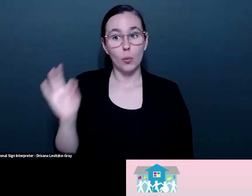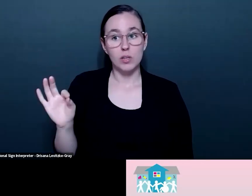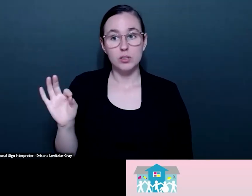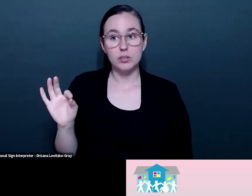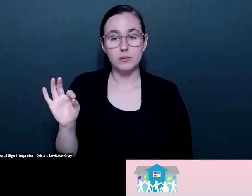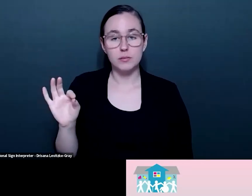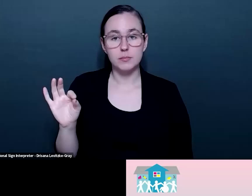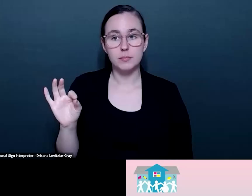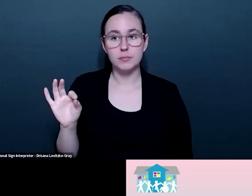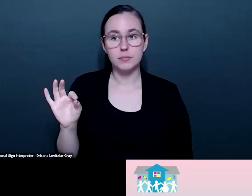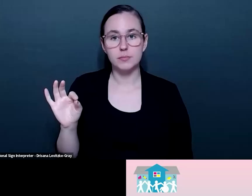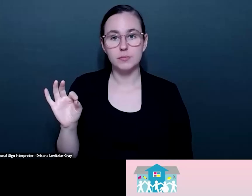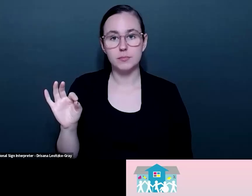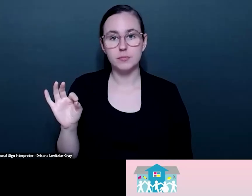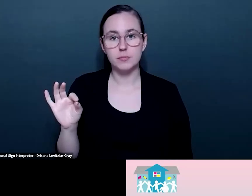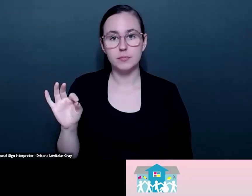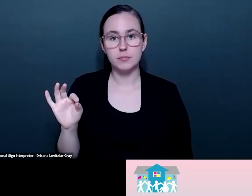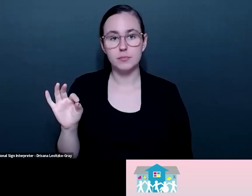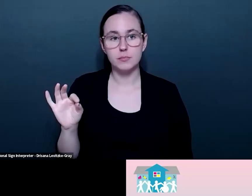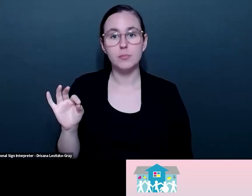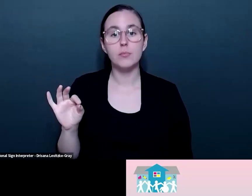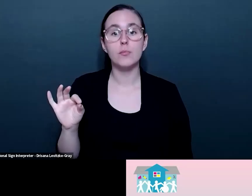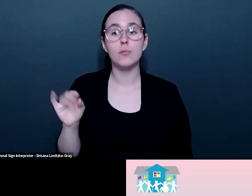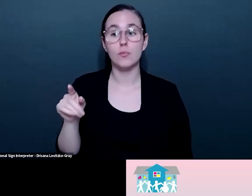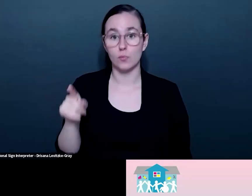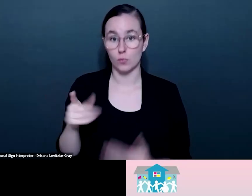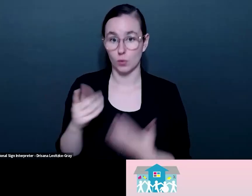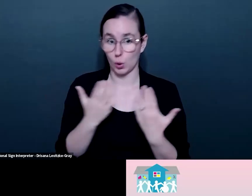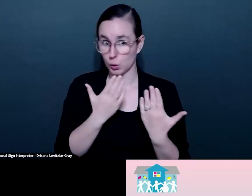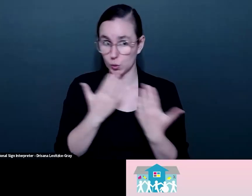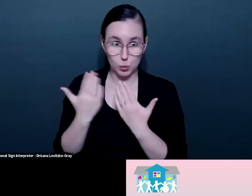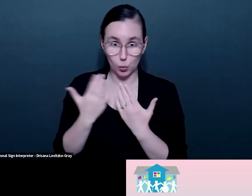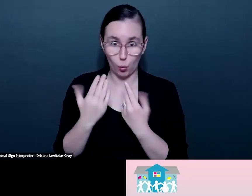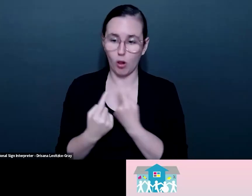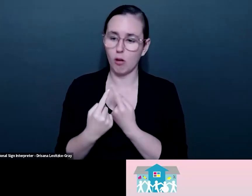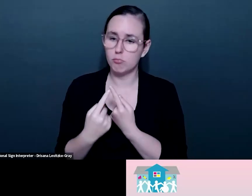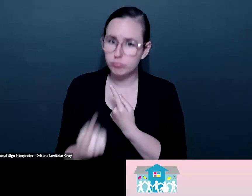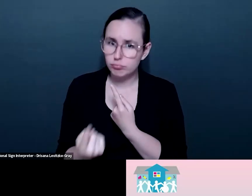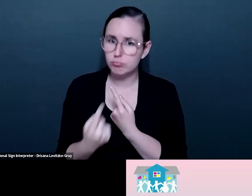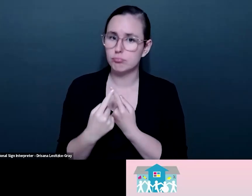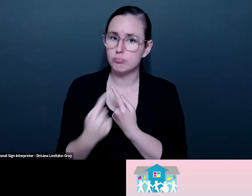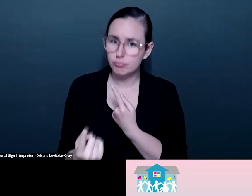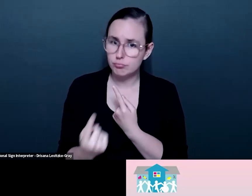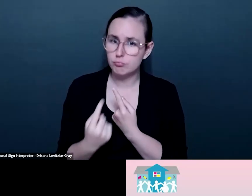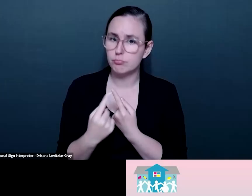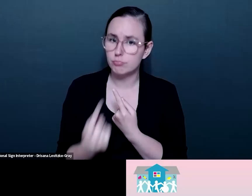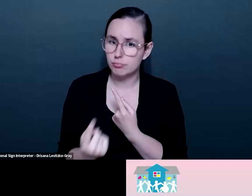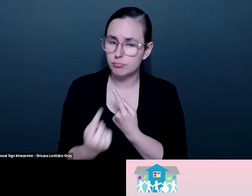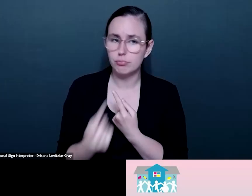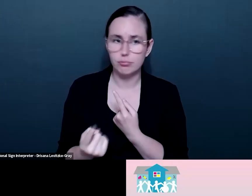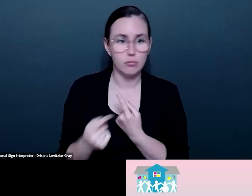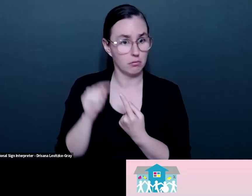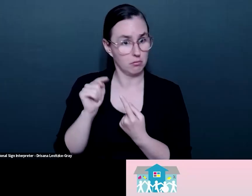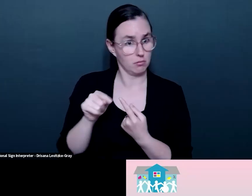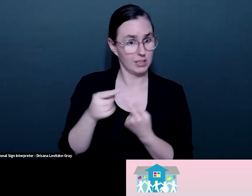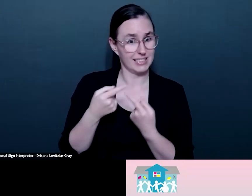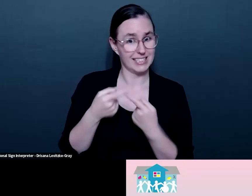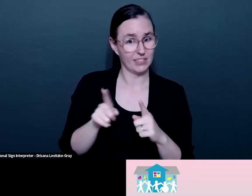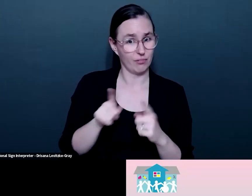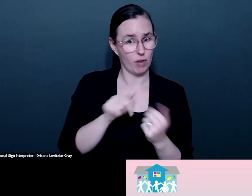est-ce que la question de présence à l'école de l'enfant euh, peut être